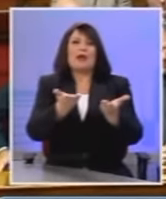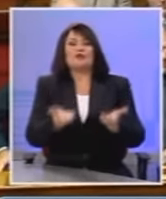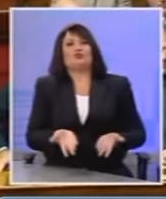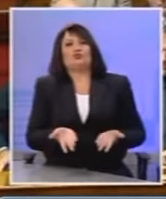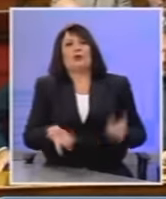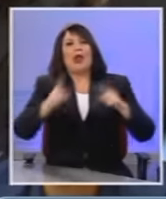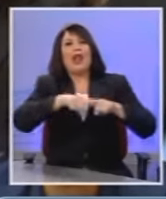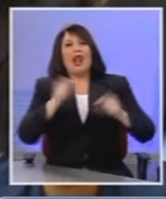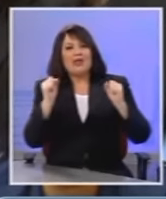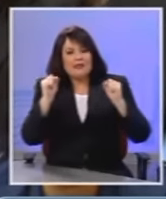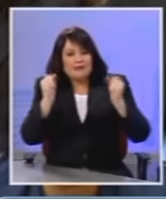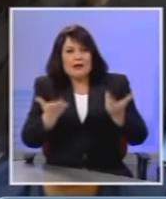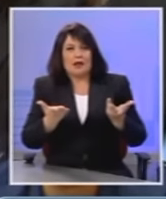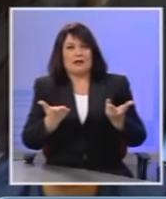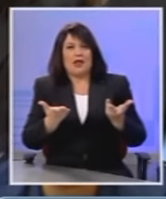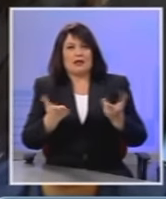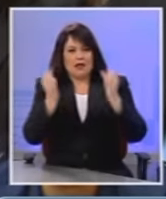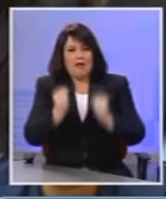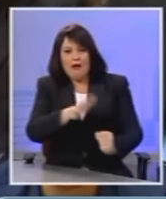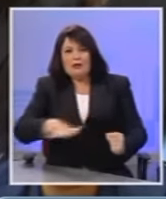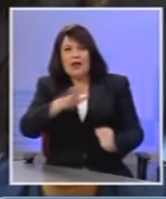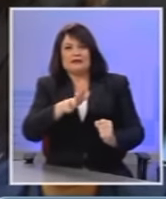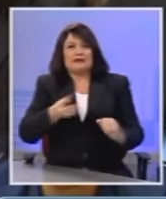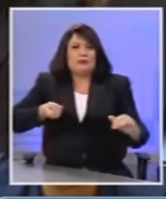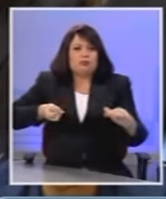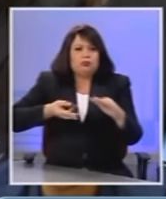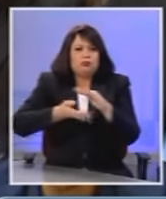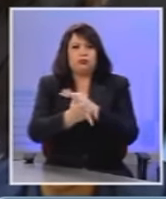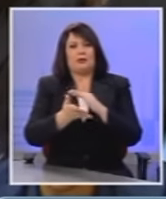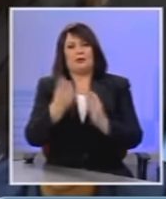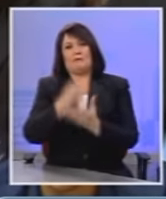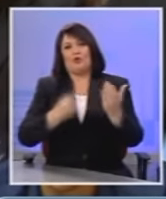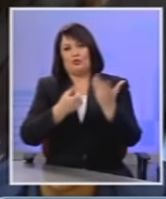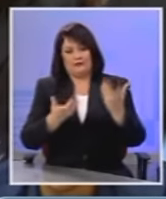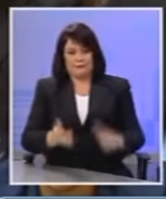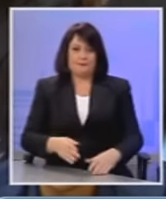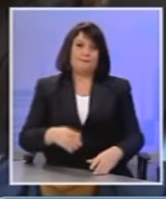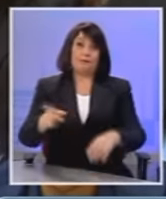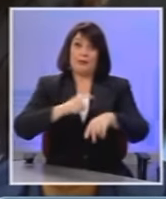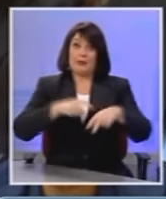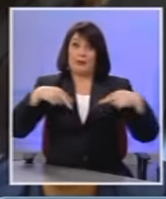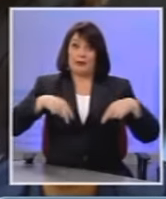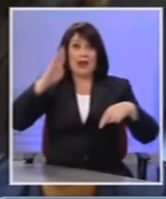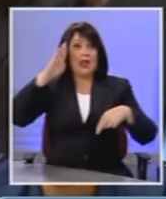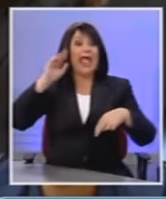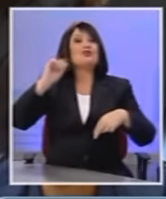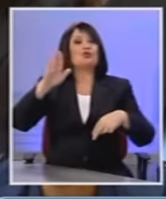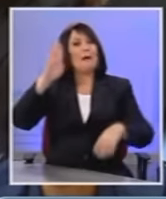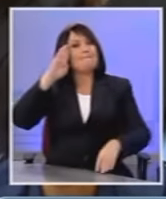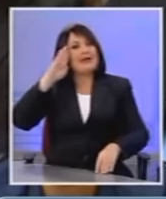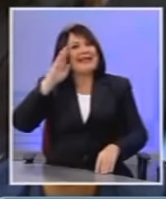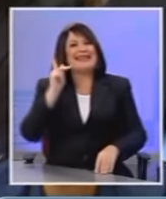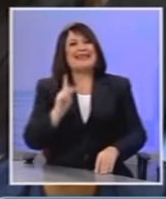μπορεί να αντέξει όλη αυτή την κατάσταση. Την ίδια στιγμή ο κύριος Κέρι, ο οποίος δικαιολογεί απόλυτα